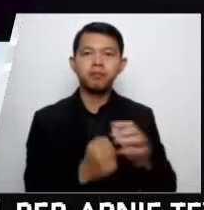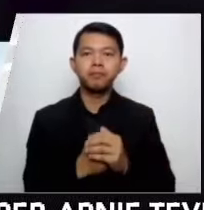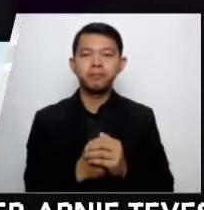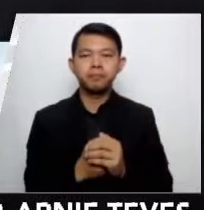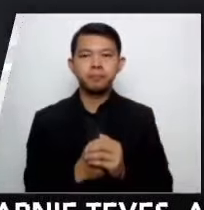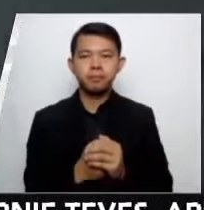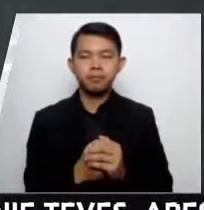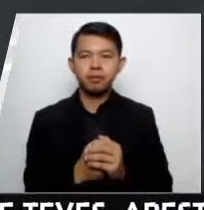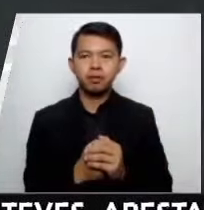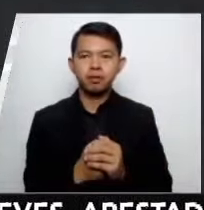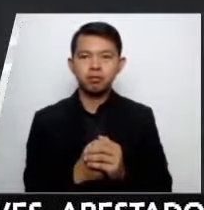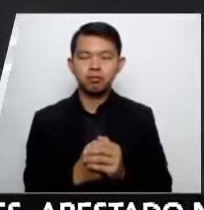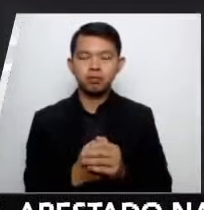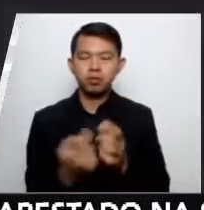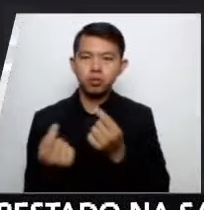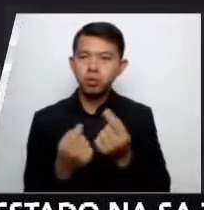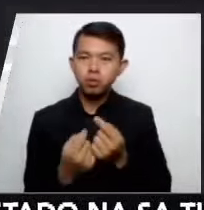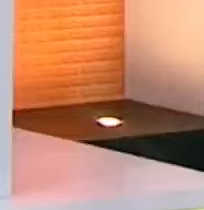vaccination drive.